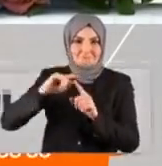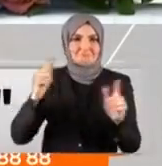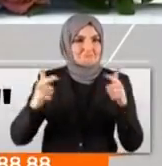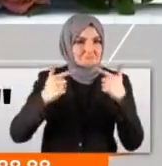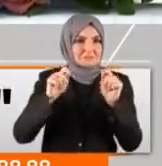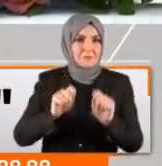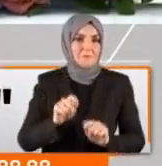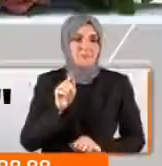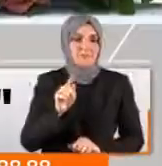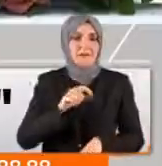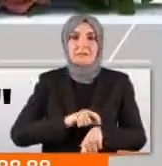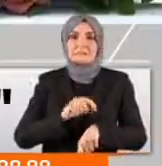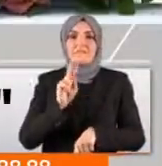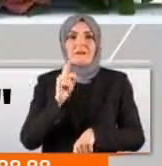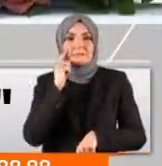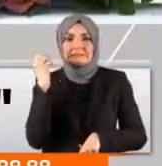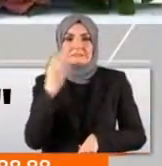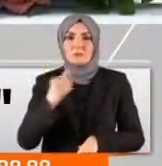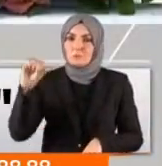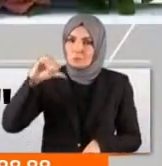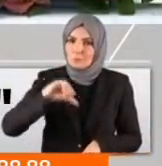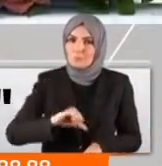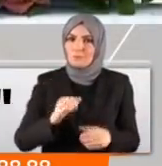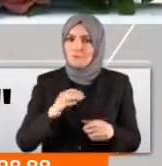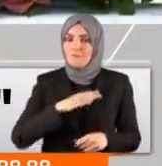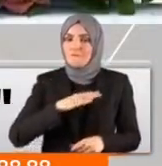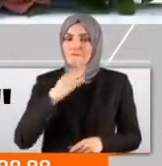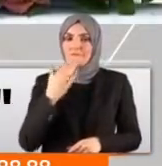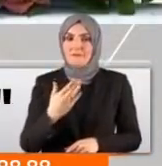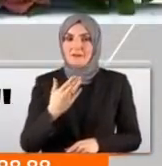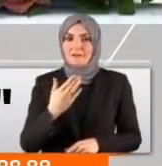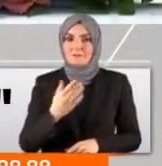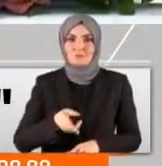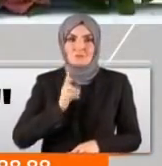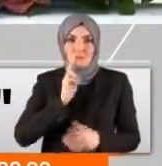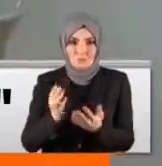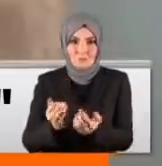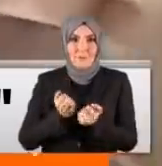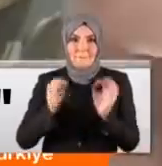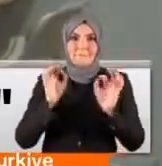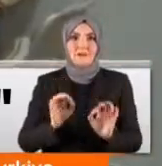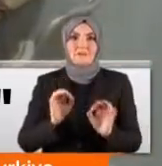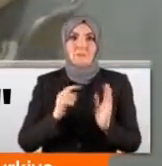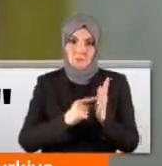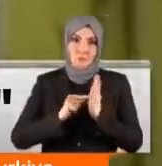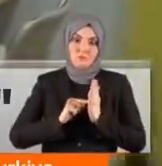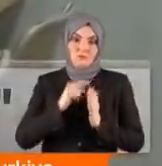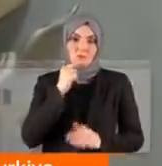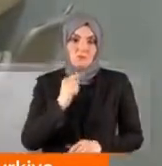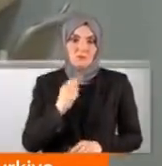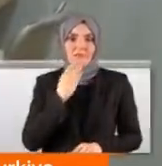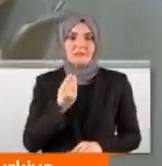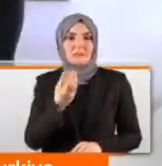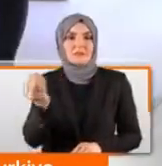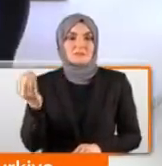çok ciddi düşüş var Bu da netice almaya başladığımızı gösteriyor gençler okulları ne zaman